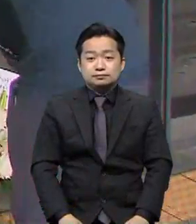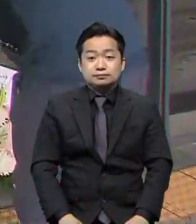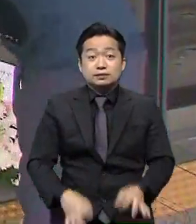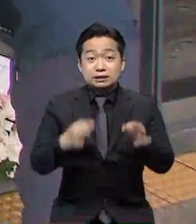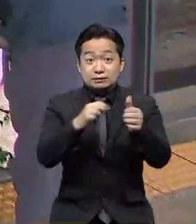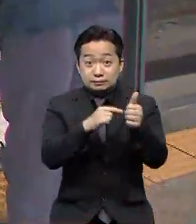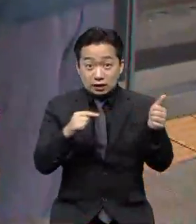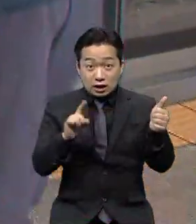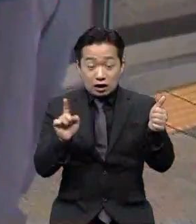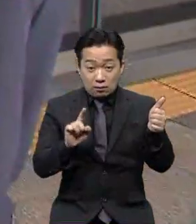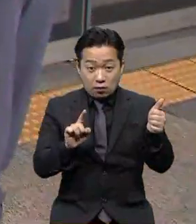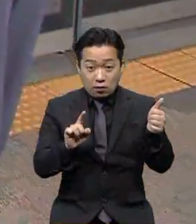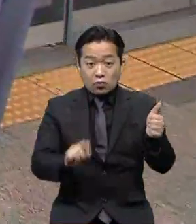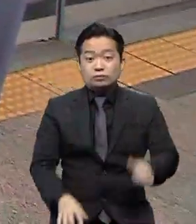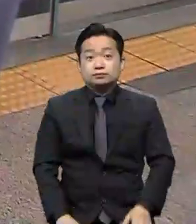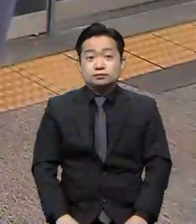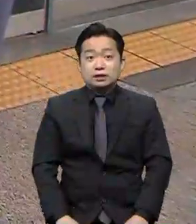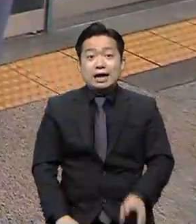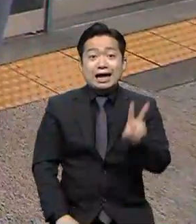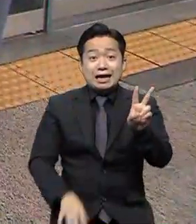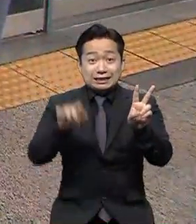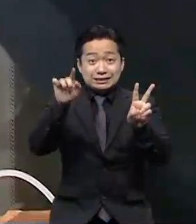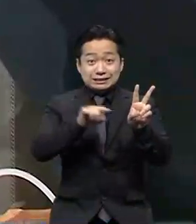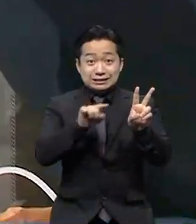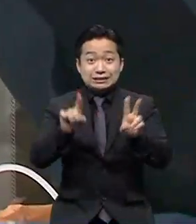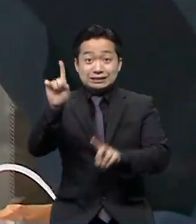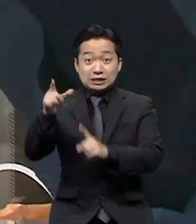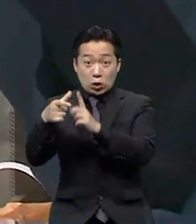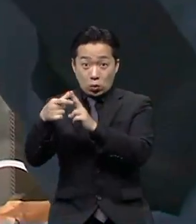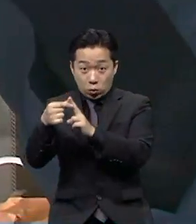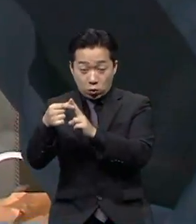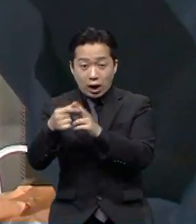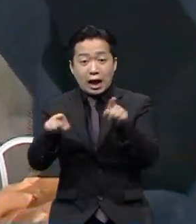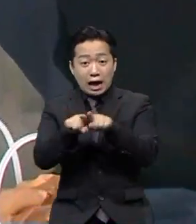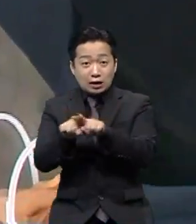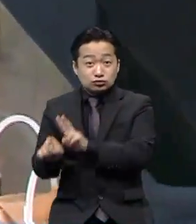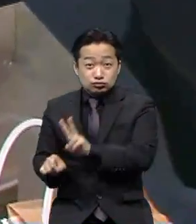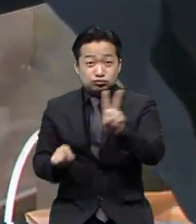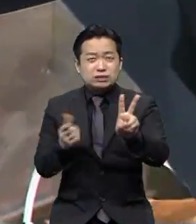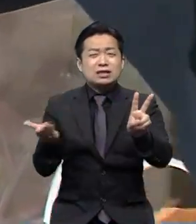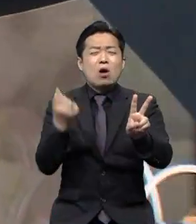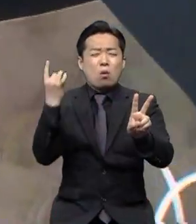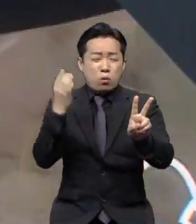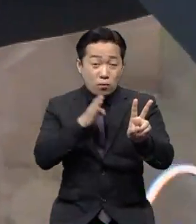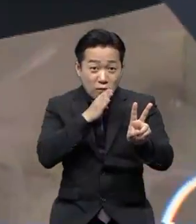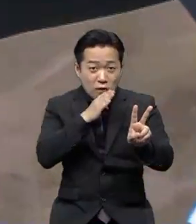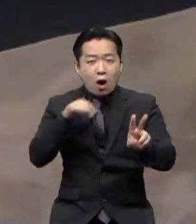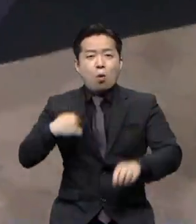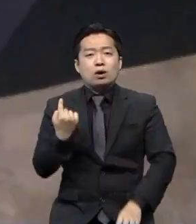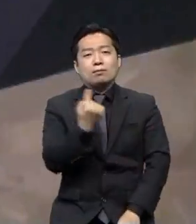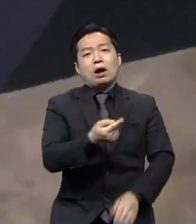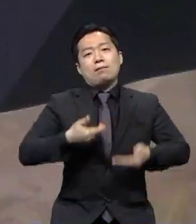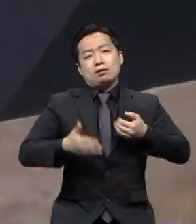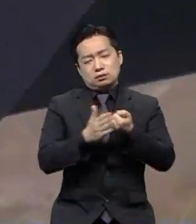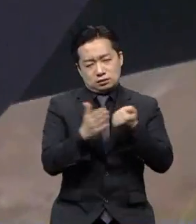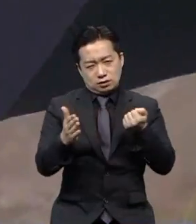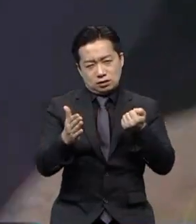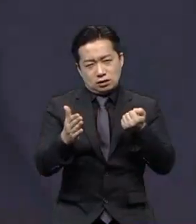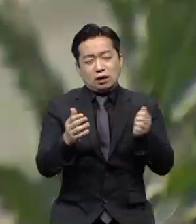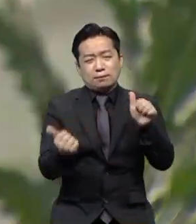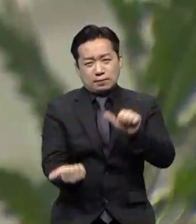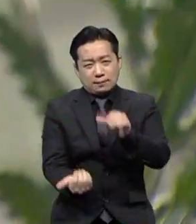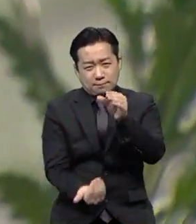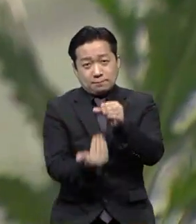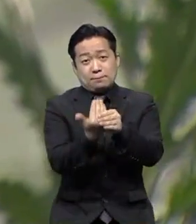김군은 빠듯한 시간 탓에 2인 1조로 해야 하는 스크린도어 수리 작업에 홀로 나섰다가 변을 당했습니다. 지난해